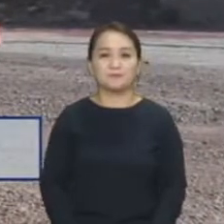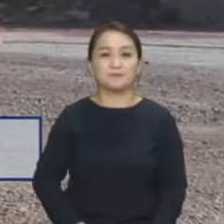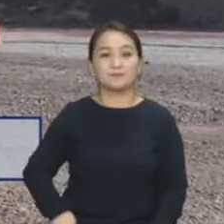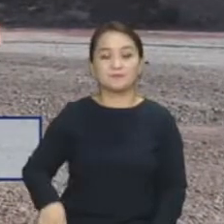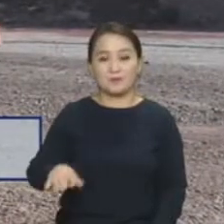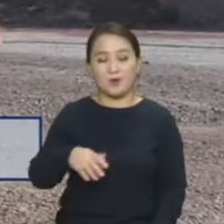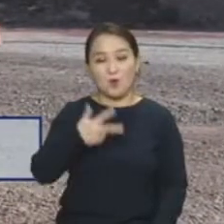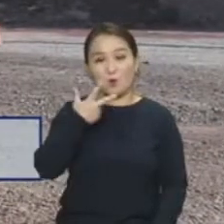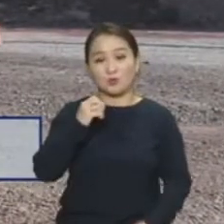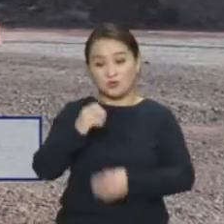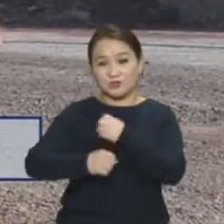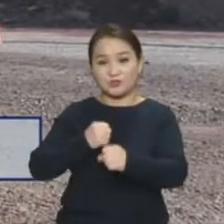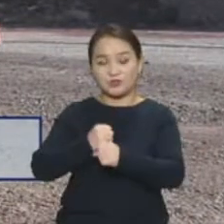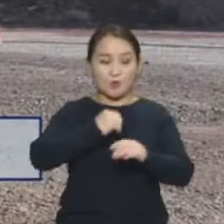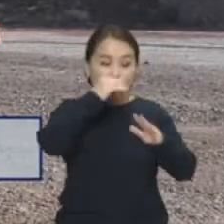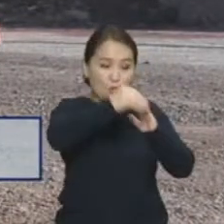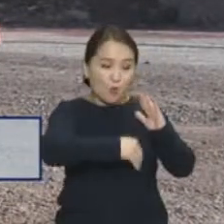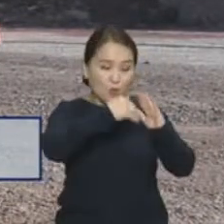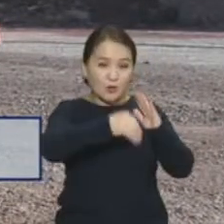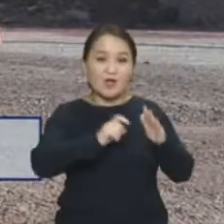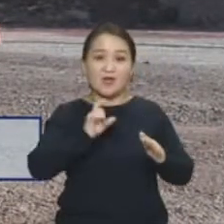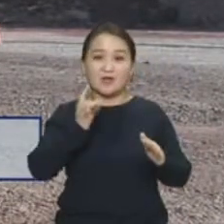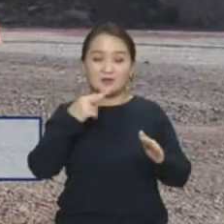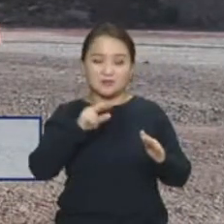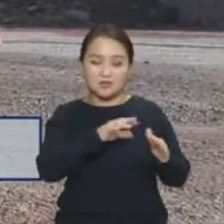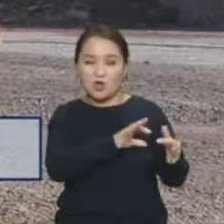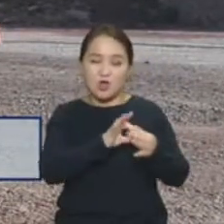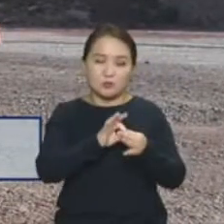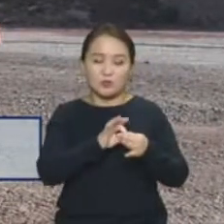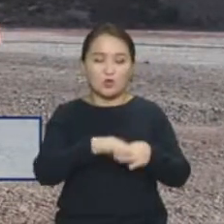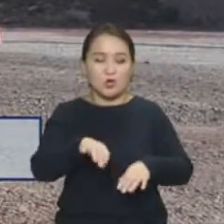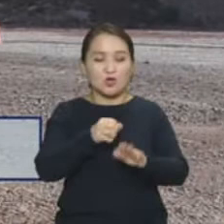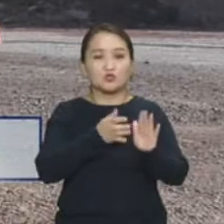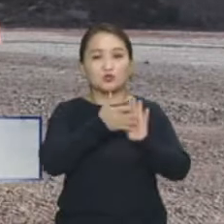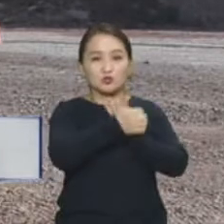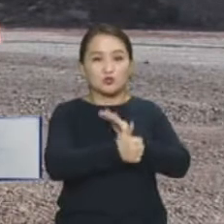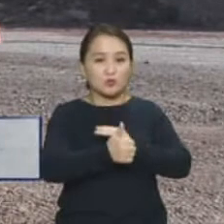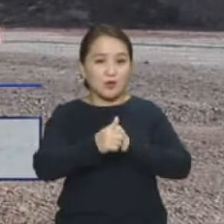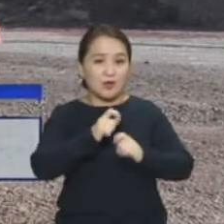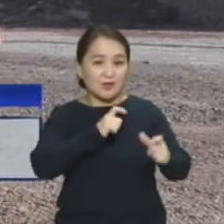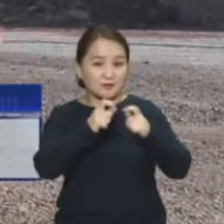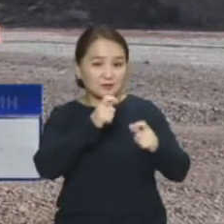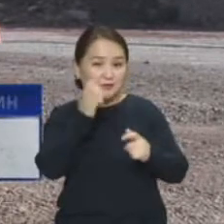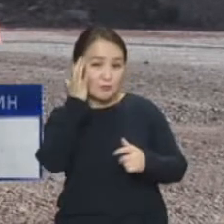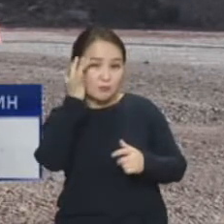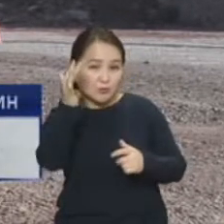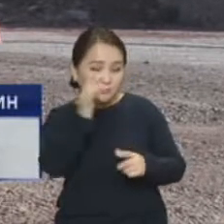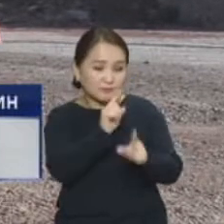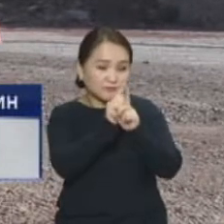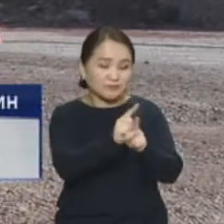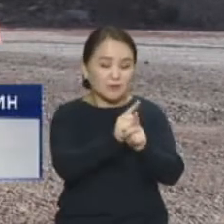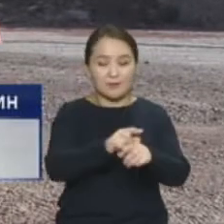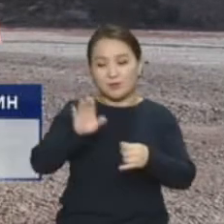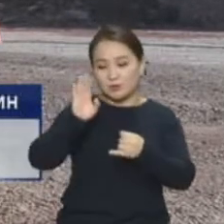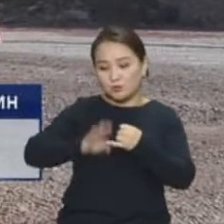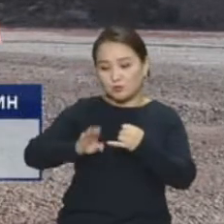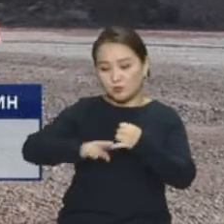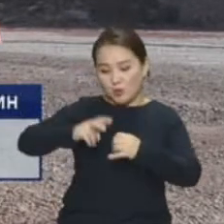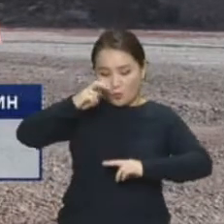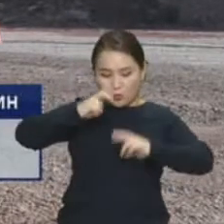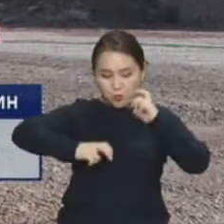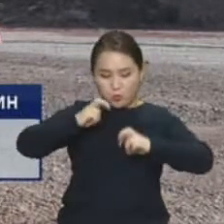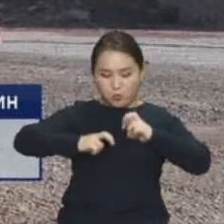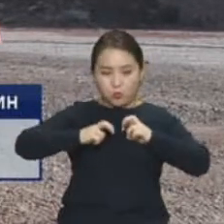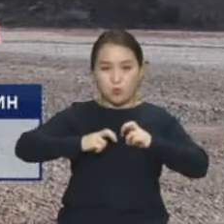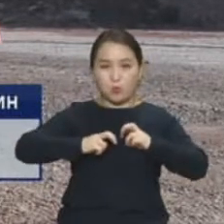За бид сүүлийн 30 гаруй жил уул уурхай эрдэсийн салбараас шууд хамаарсан төсөв эдийн засгийн бодлогыг барьж ирсэн ч эцсийн бүтээгдэхүүн бүтээх боловсруулах